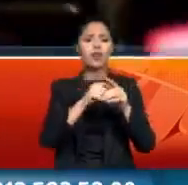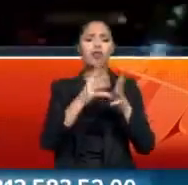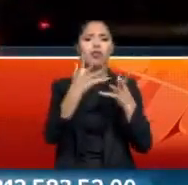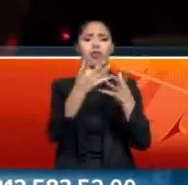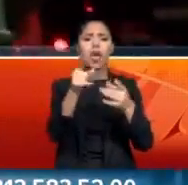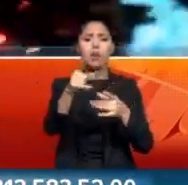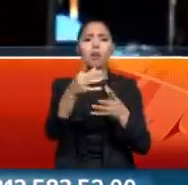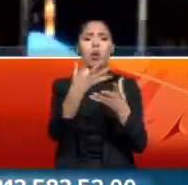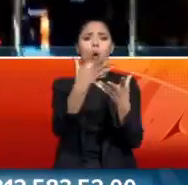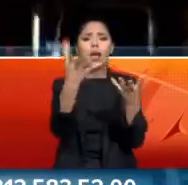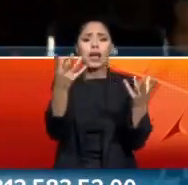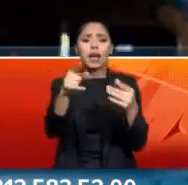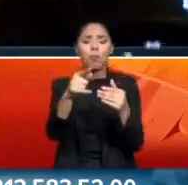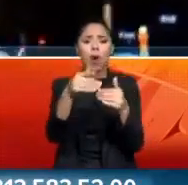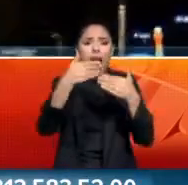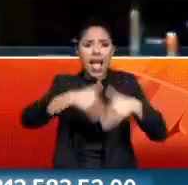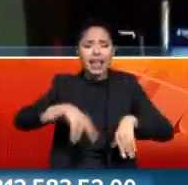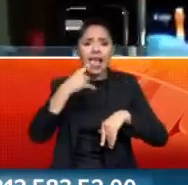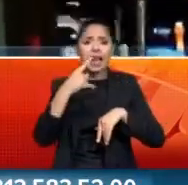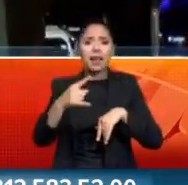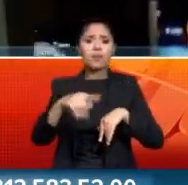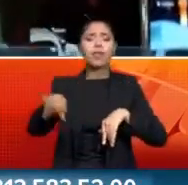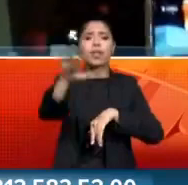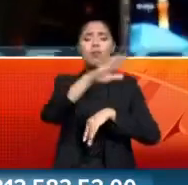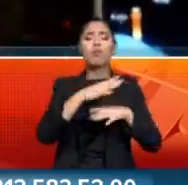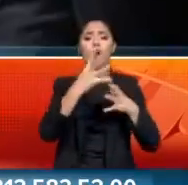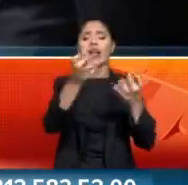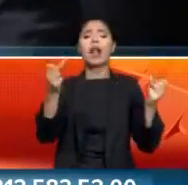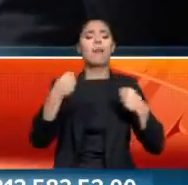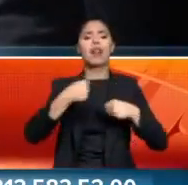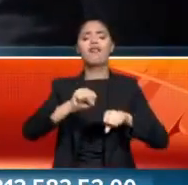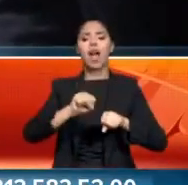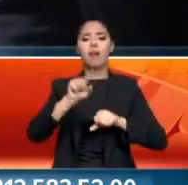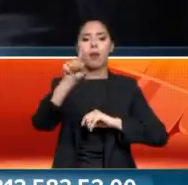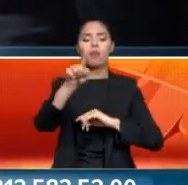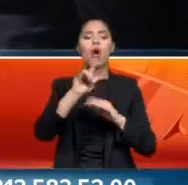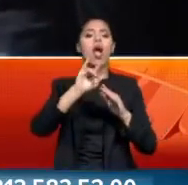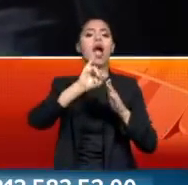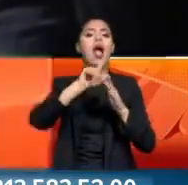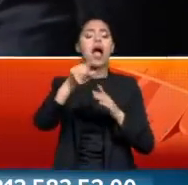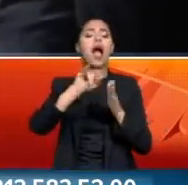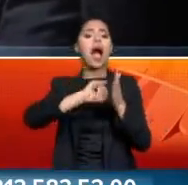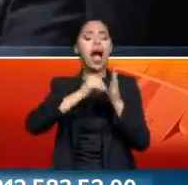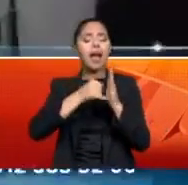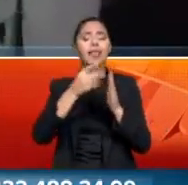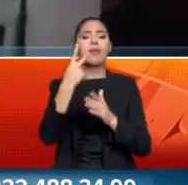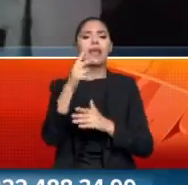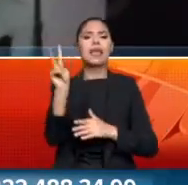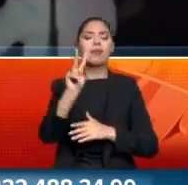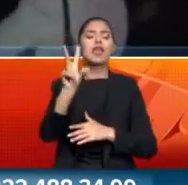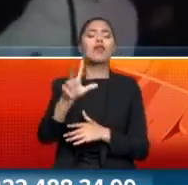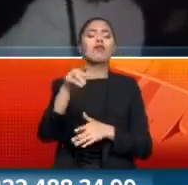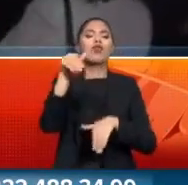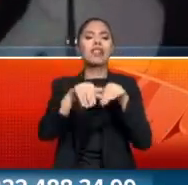hayır işleyelim derken bundan şer tehlil etmeyelim. Erdoğan Antep'ten 2023 seçimleri için